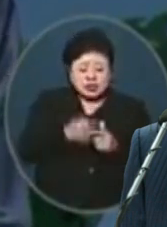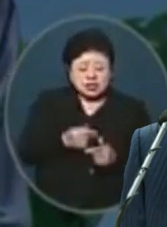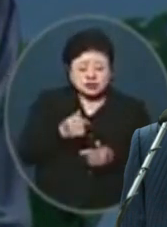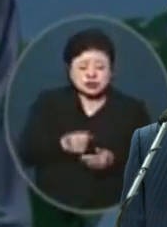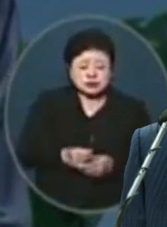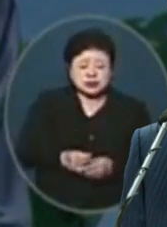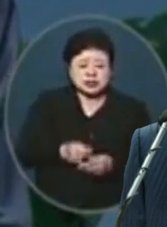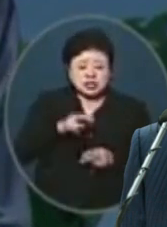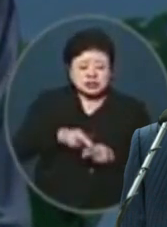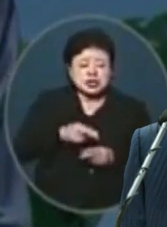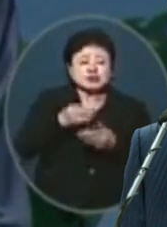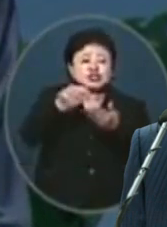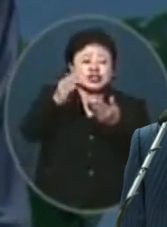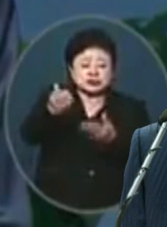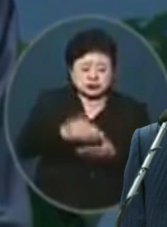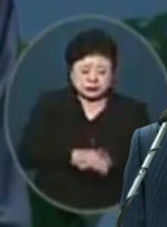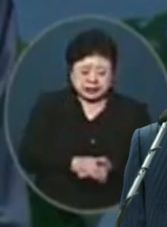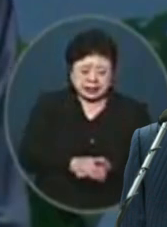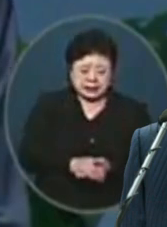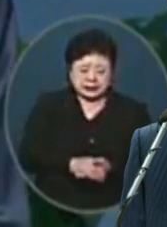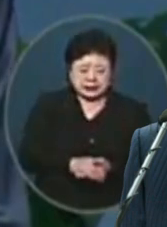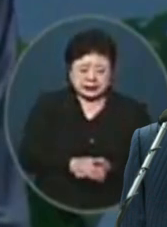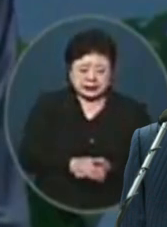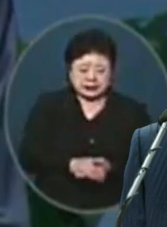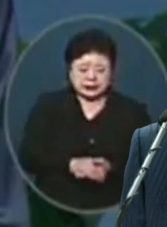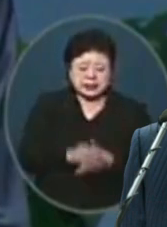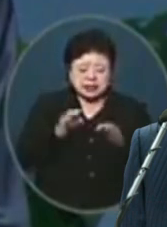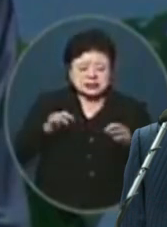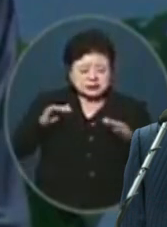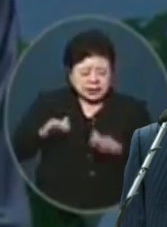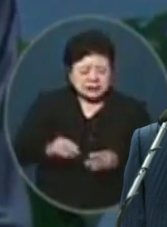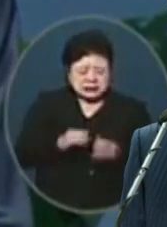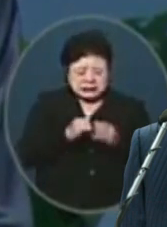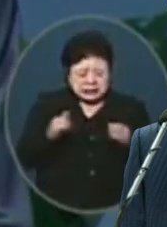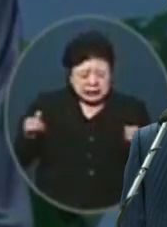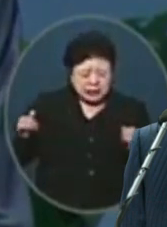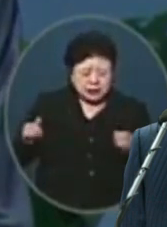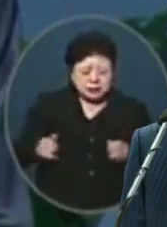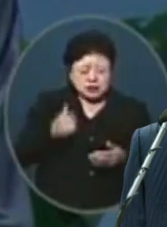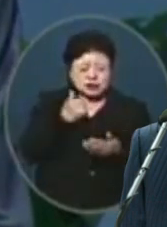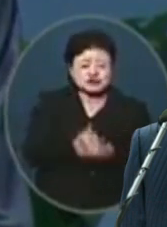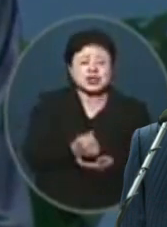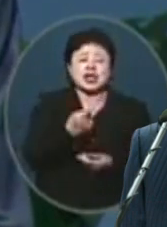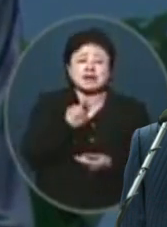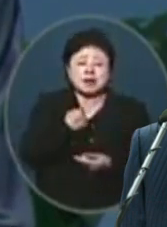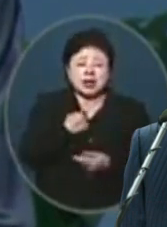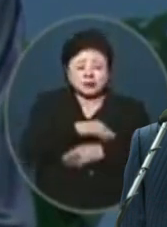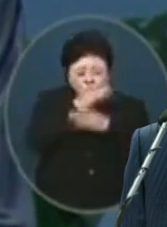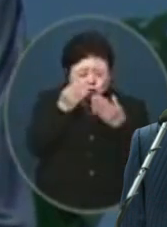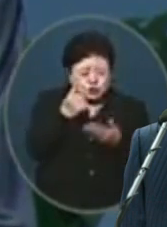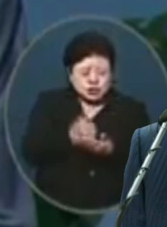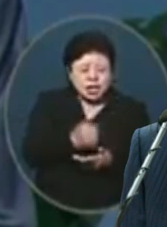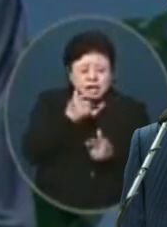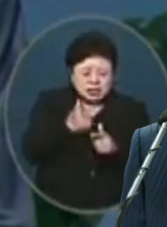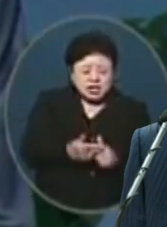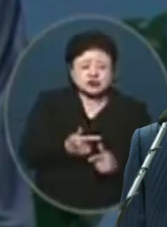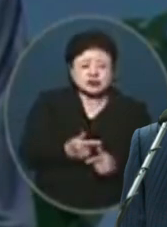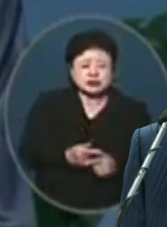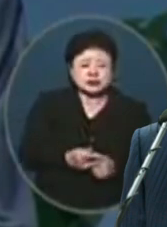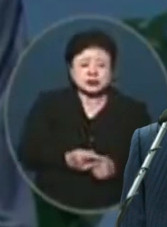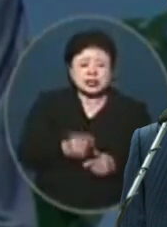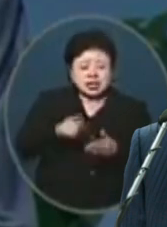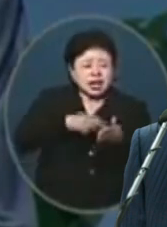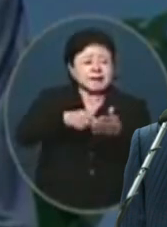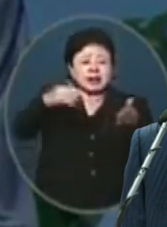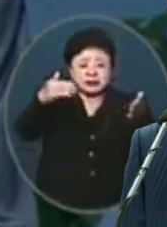예수님이 제물이 되신 것입니다. 지금까지 살아온 동안 지은 나의 모든 죄는 예수님이 다